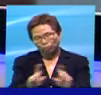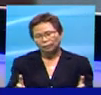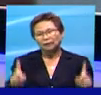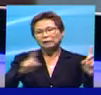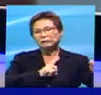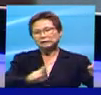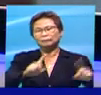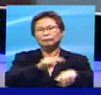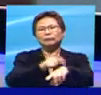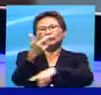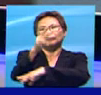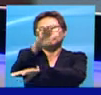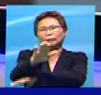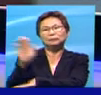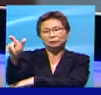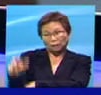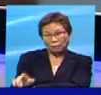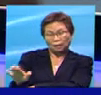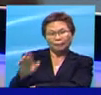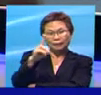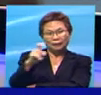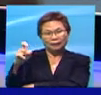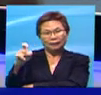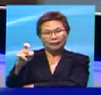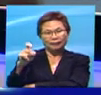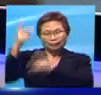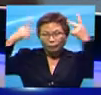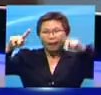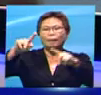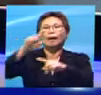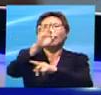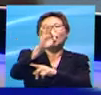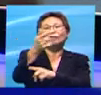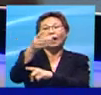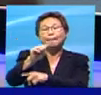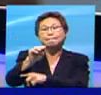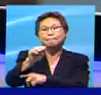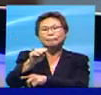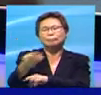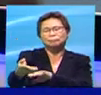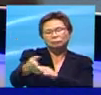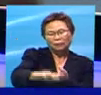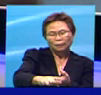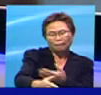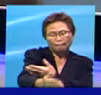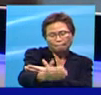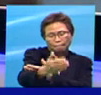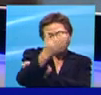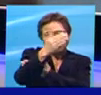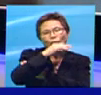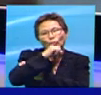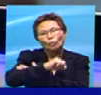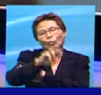kira-kira 3 petang tadi. Allahyarham yang juga bekas Naib Presiden Persatuan Bola Sepak Malaysia FAM meninggal dunia pagi tadi pada